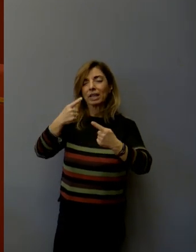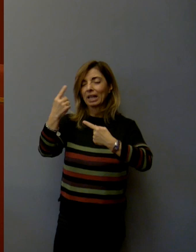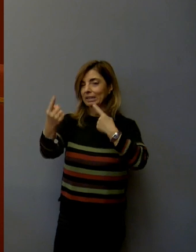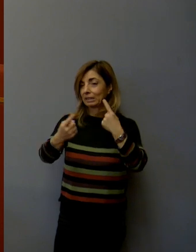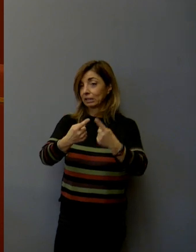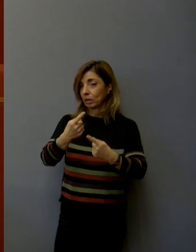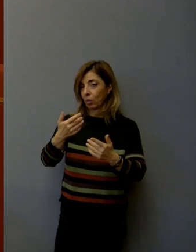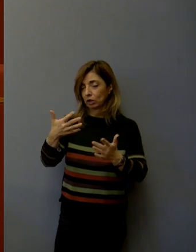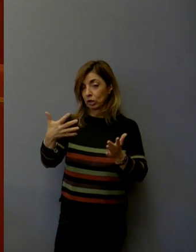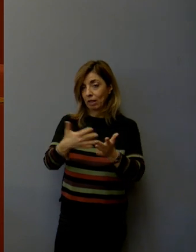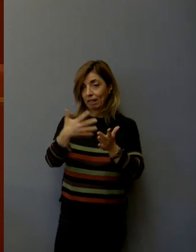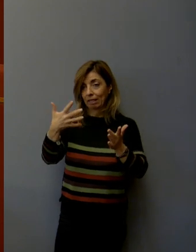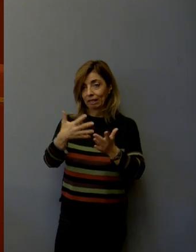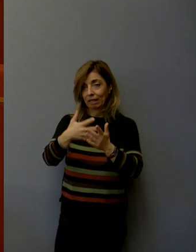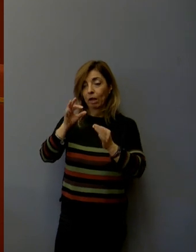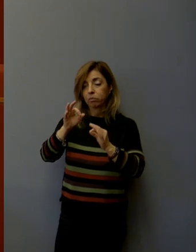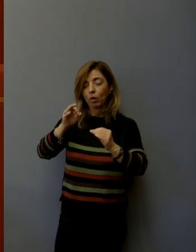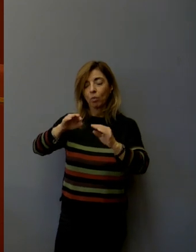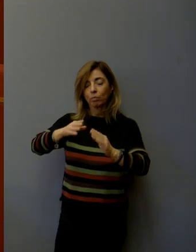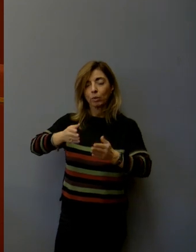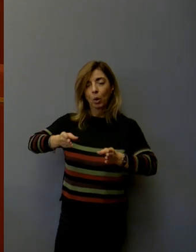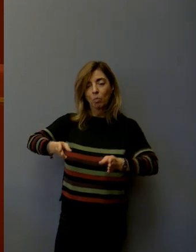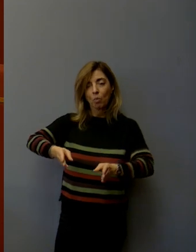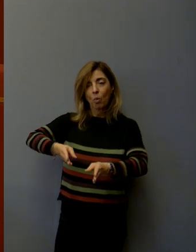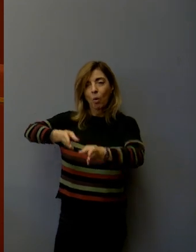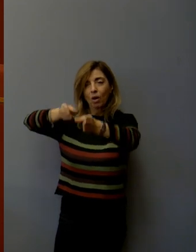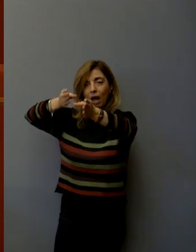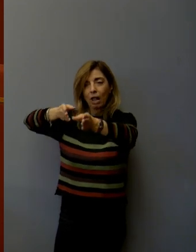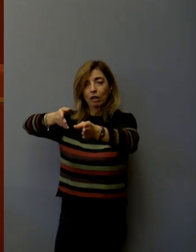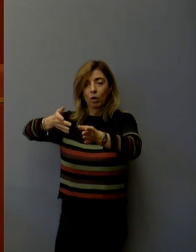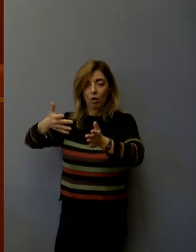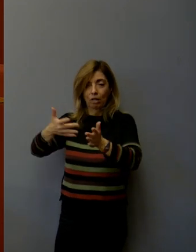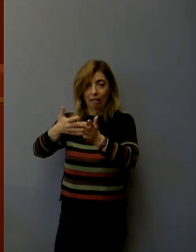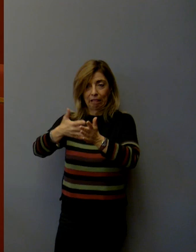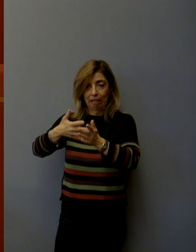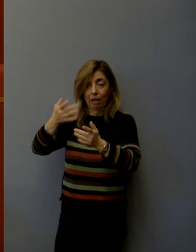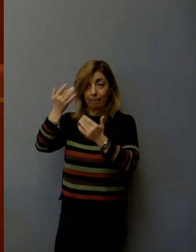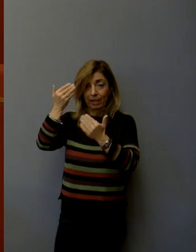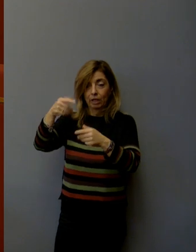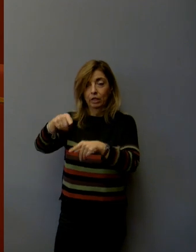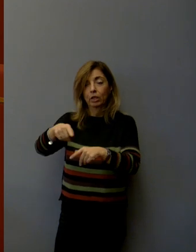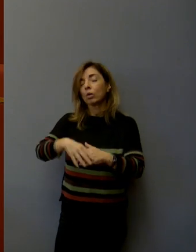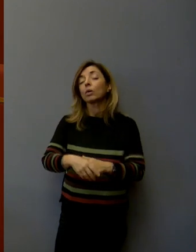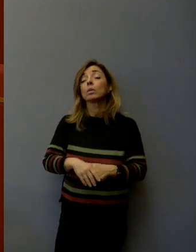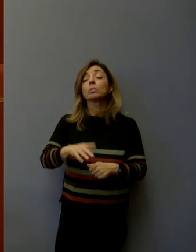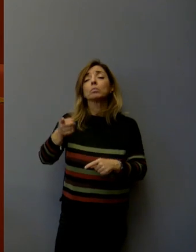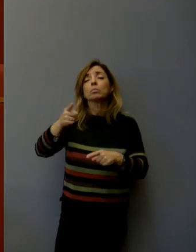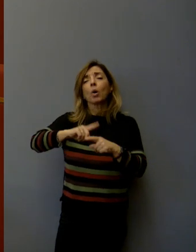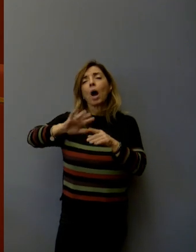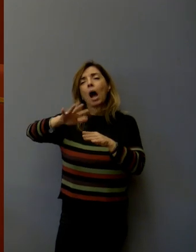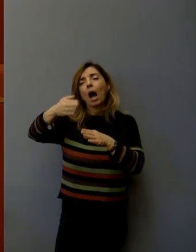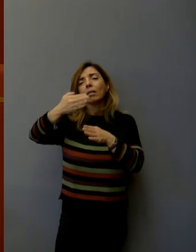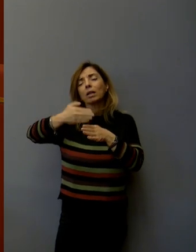pericolanti un Muraglione e quindi collegato a una scarpata patrimoniale nonché altri tratti del muro in questione